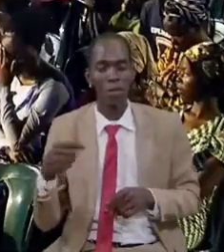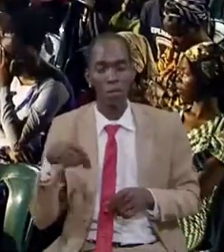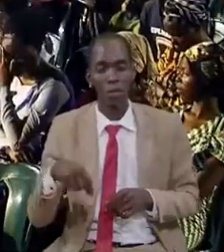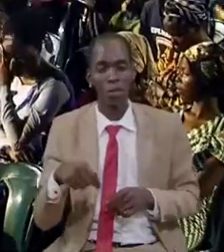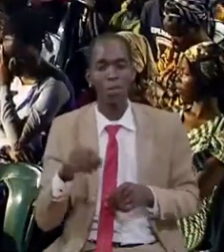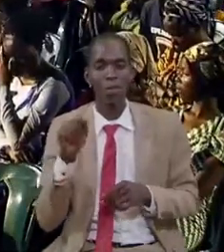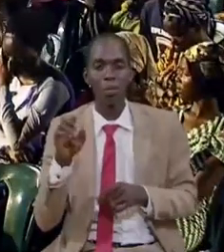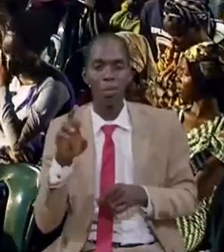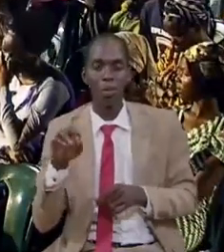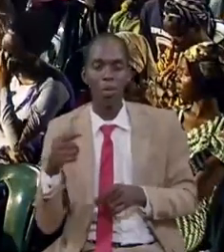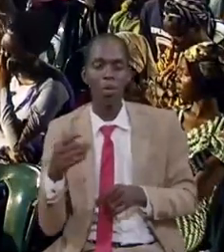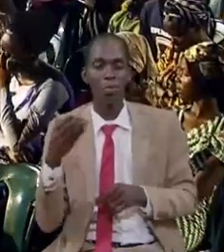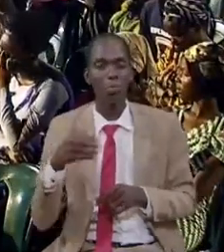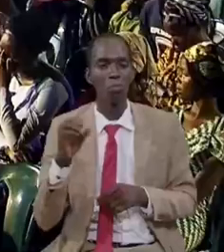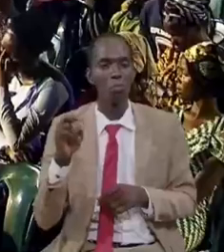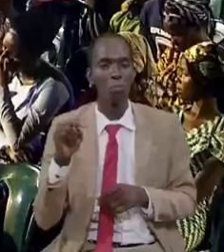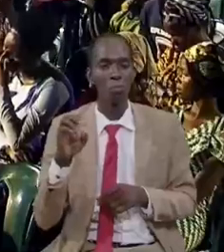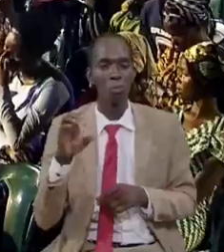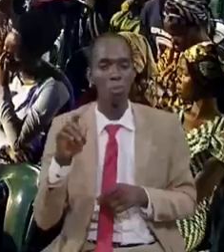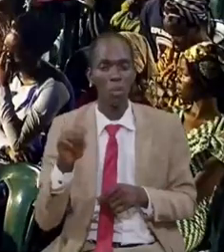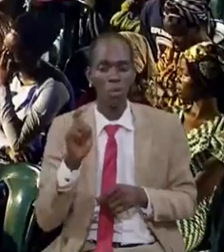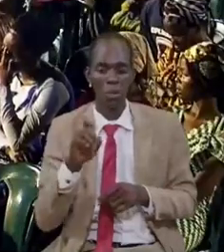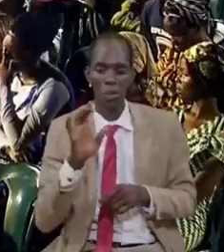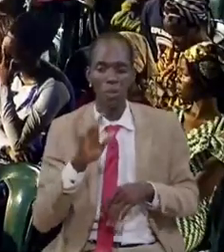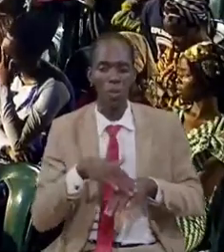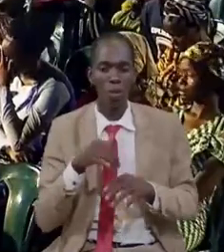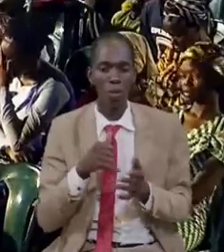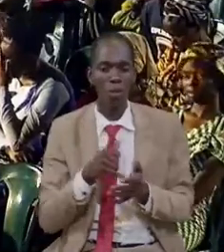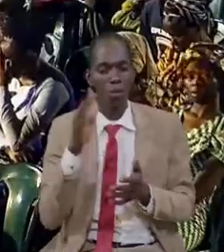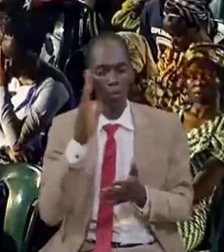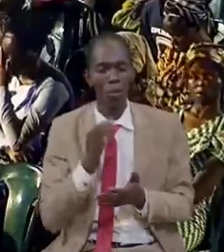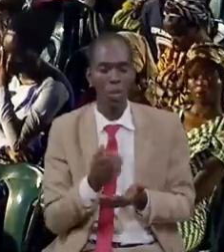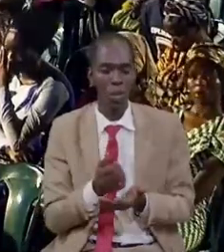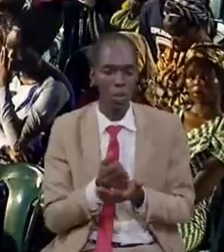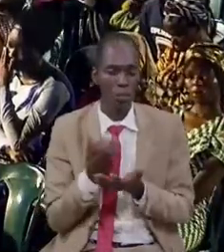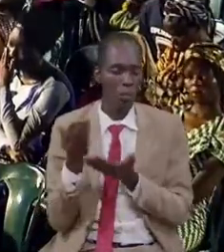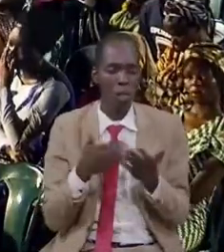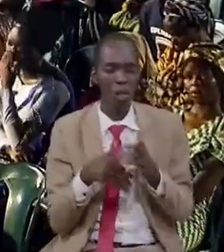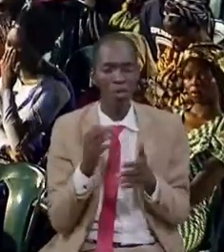renvoyez-le pour que nous puissions être en contact avec vous pour vous aider.